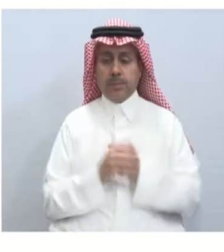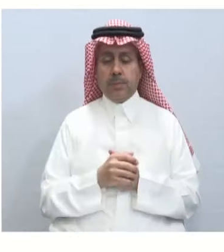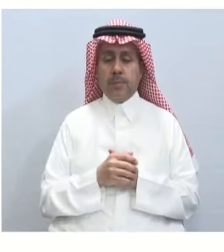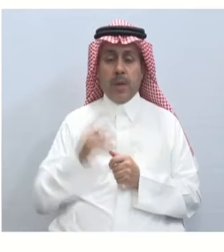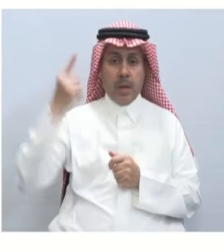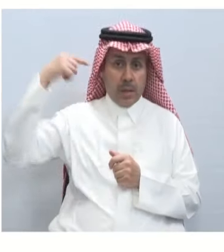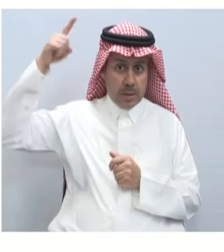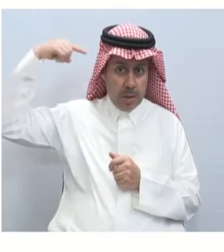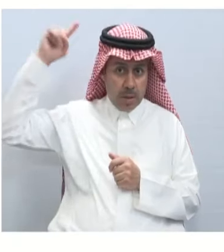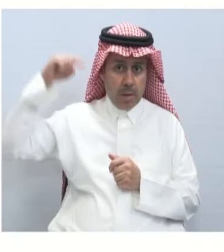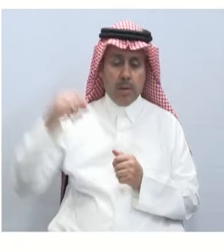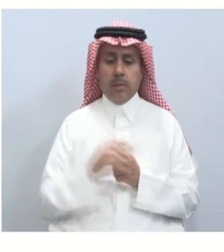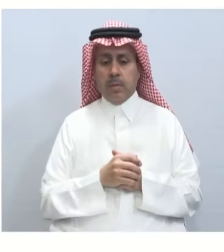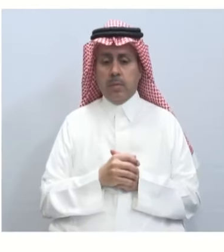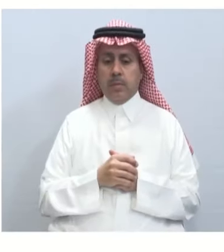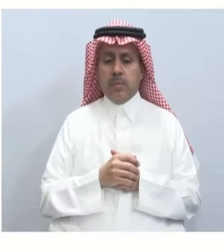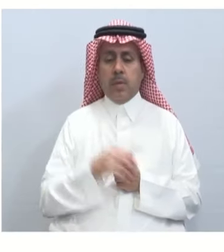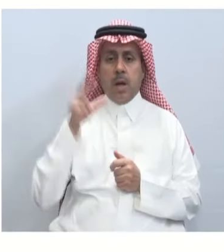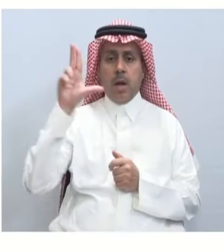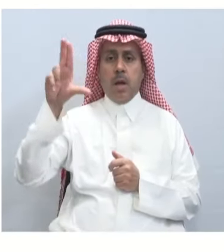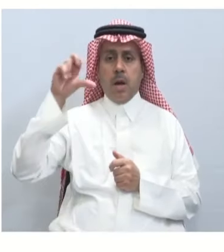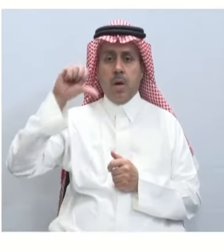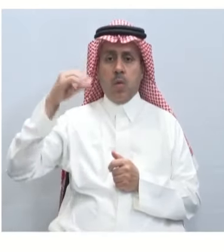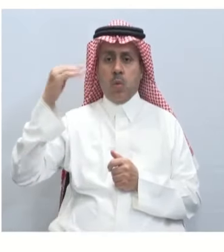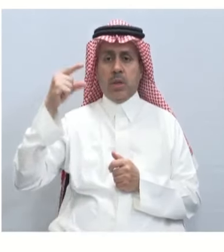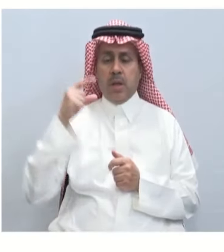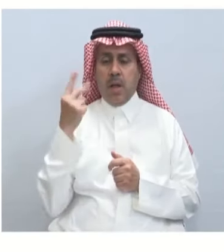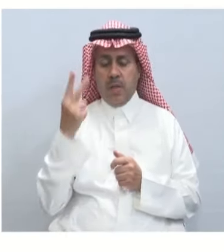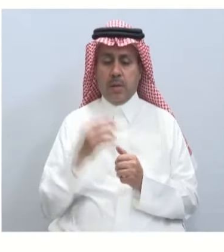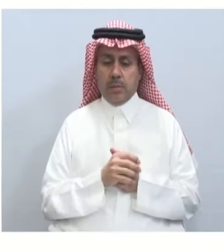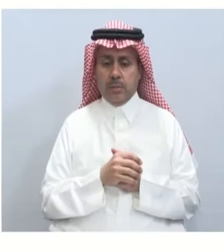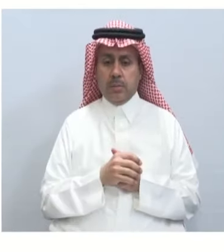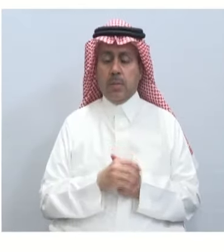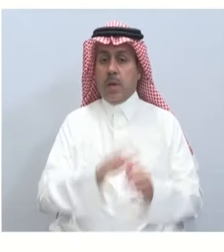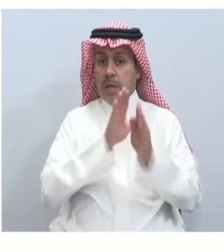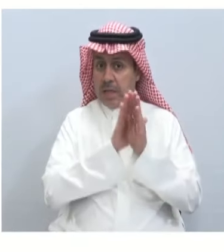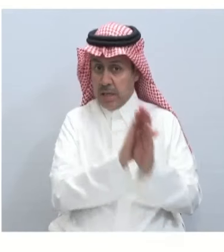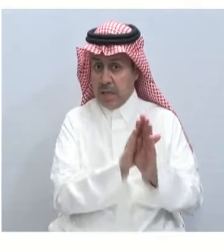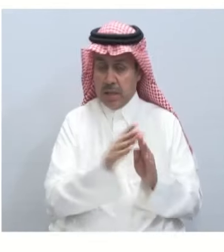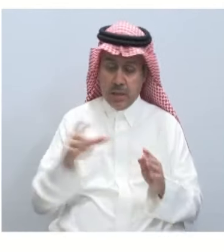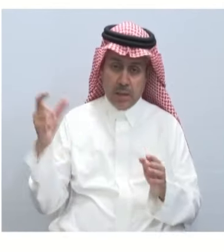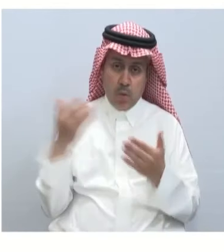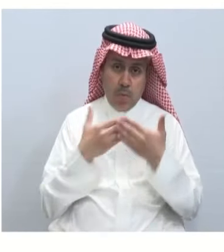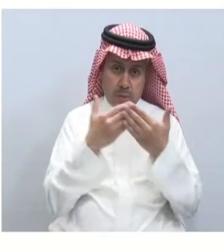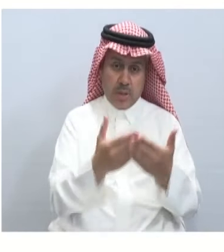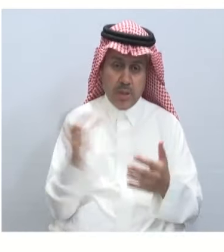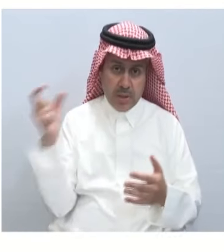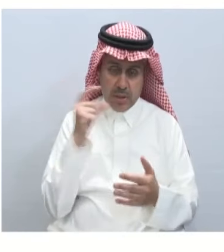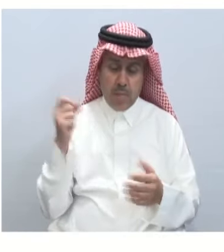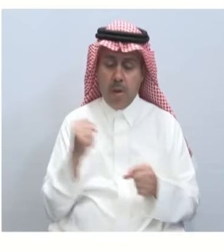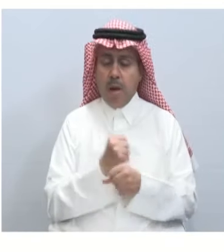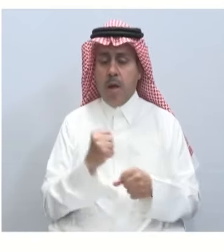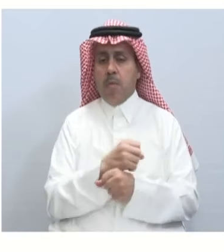نستذكر ما يتعلق بالوحده الثانيه عنايه الاسلام بالعمل